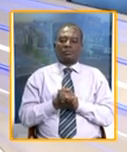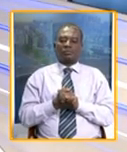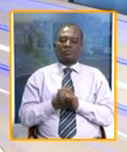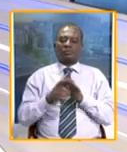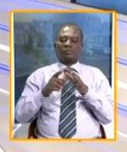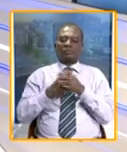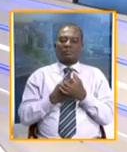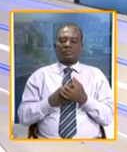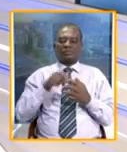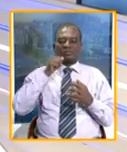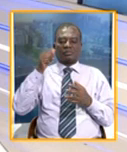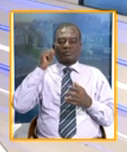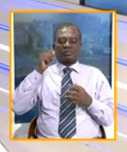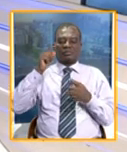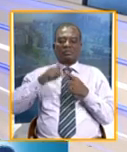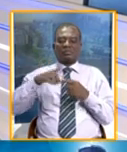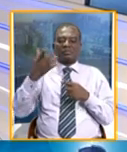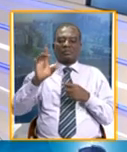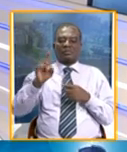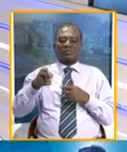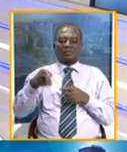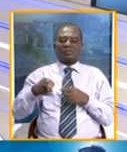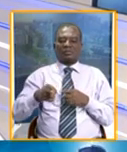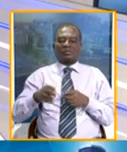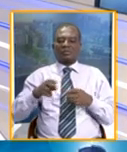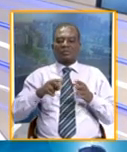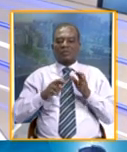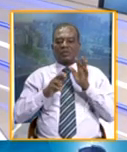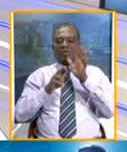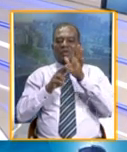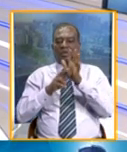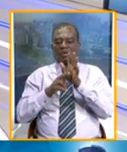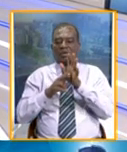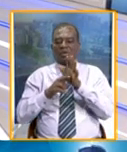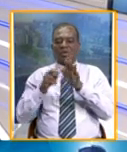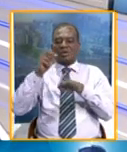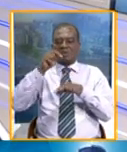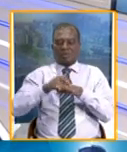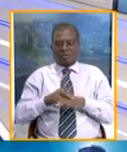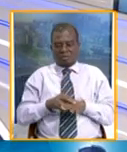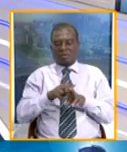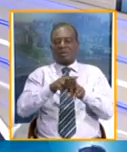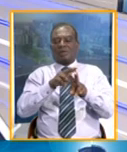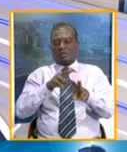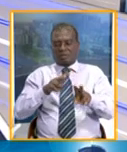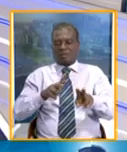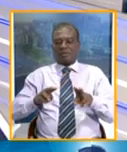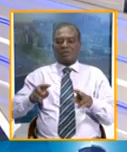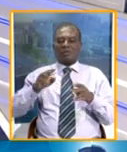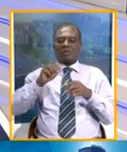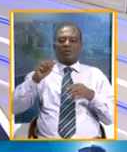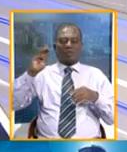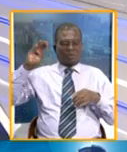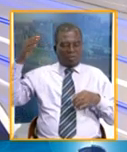Début hier à 18h de la présentation des condoléances en la résidence du défunt Premier ministre Ahmed Bakayoko à